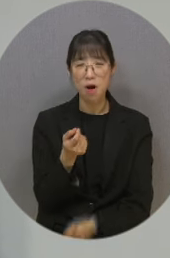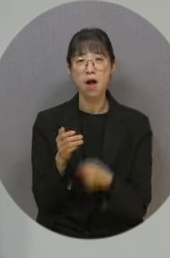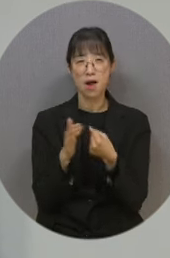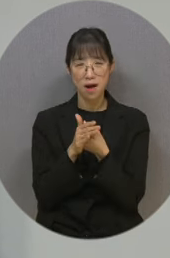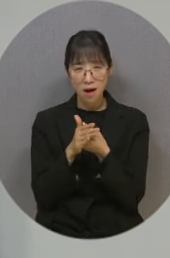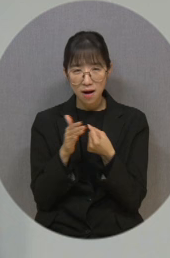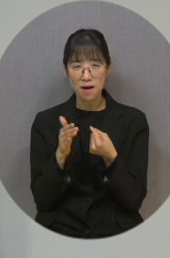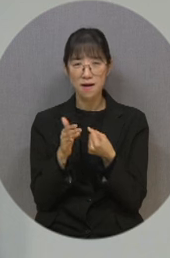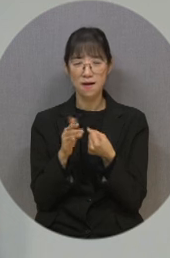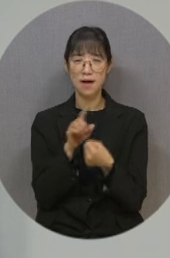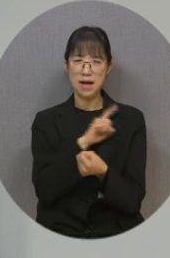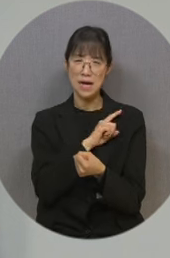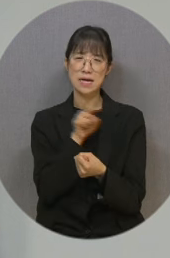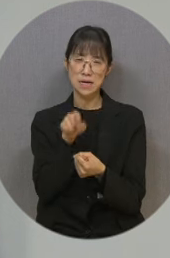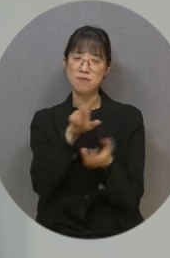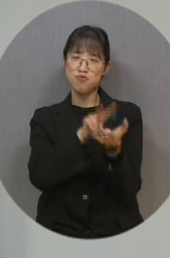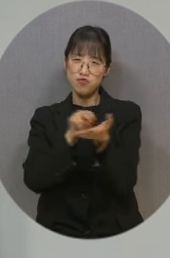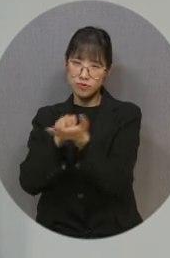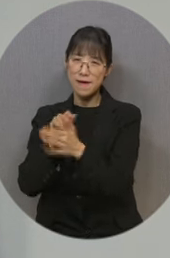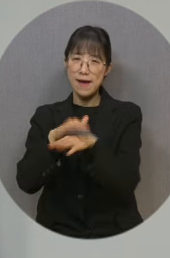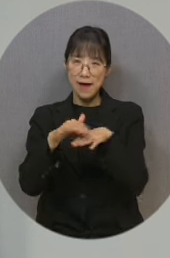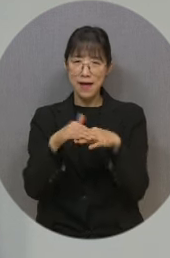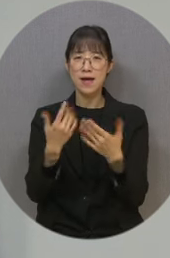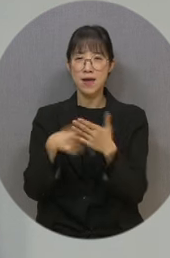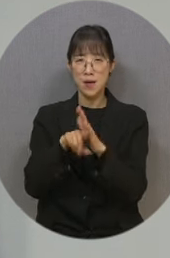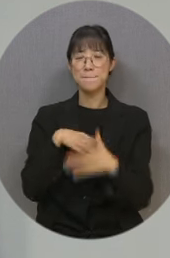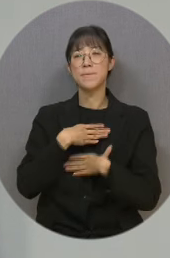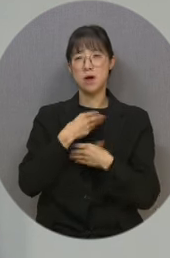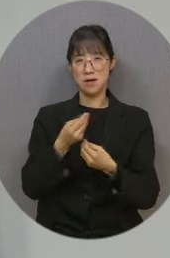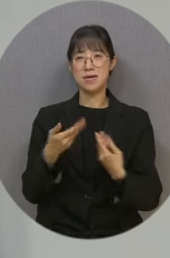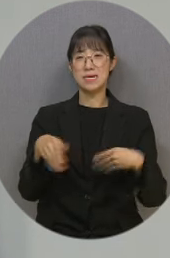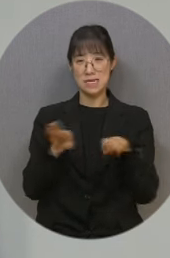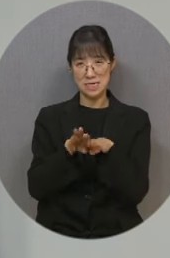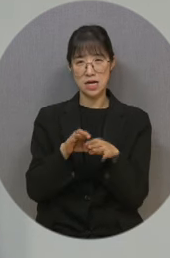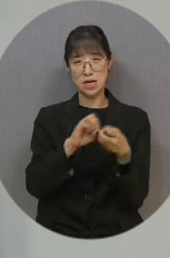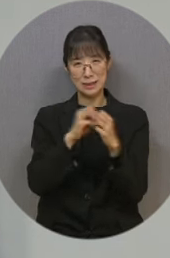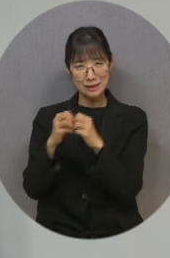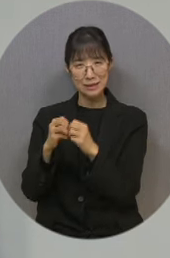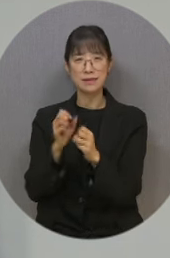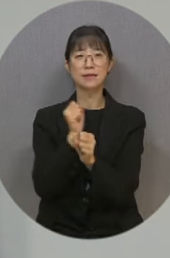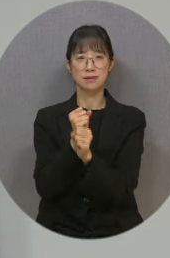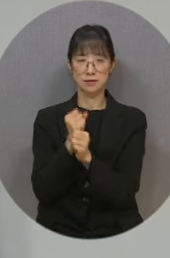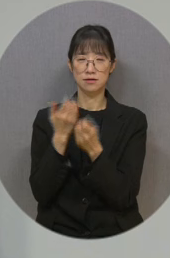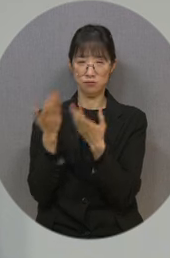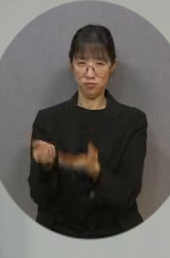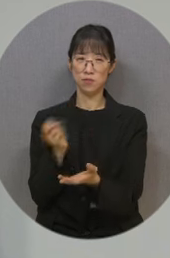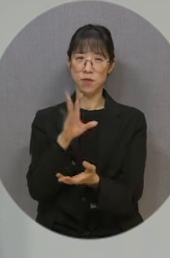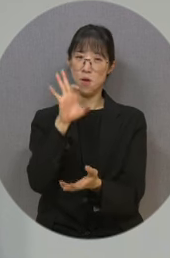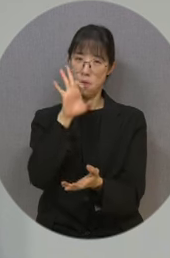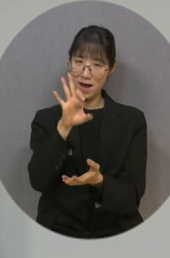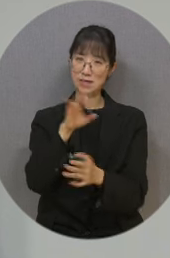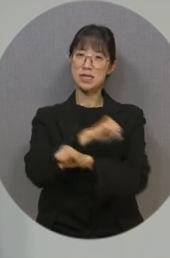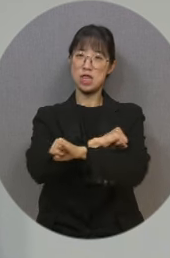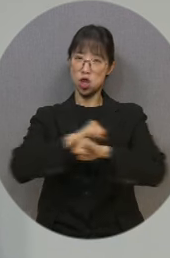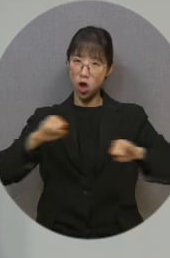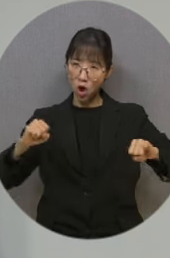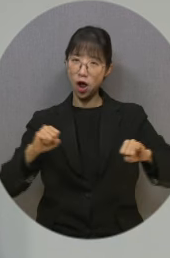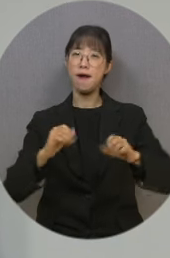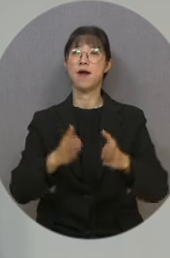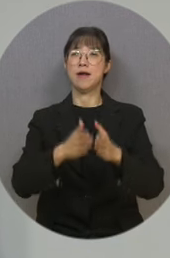저희가 가장 큰 문제를 해결하기 위해서 일단 편의시설을 설치를 해 줍니다 화장실을 좀 넓게